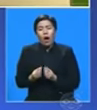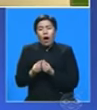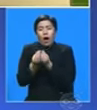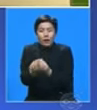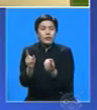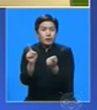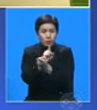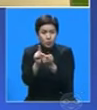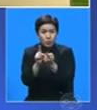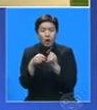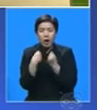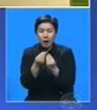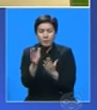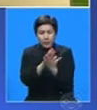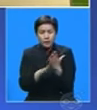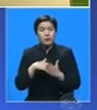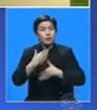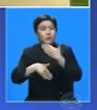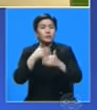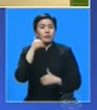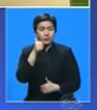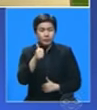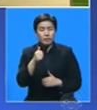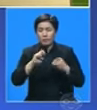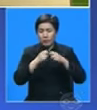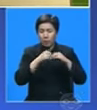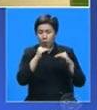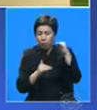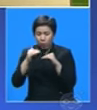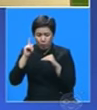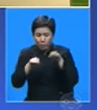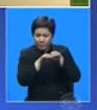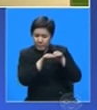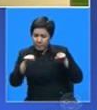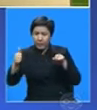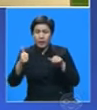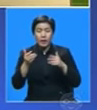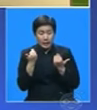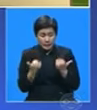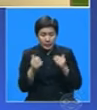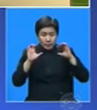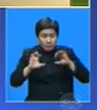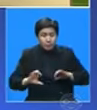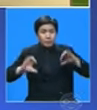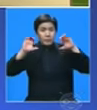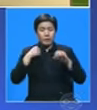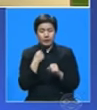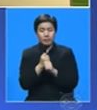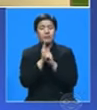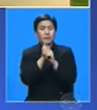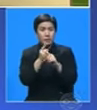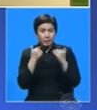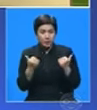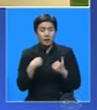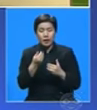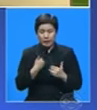ยชน์บ้างนะครับเพื่อให้ประเทศชาติมันเดินหน้าไปได้ลดความเหลื่อมล้ำนะครับการผลักการจะเป็นไปตามนโยบายนี้เป็นหลักนะครับผมได้กำหนดให้ทุกภ